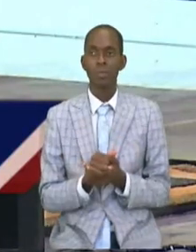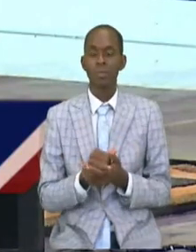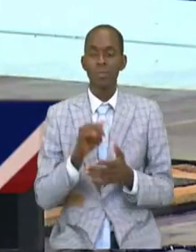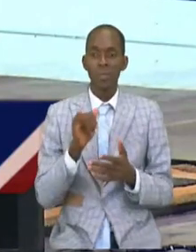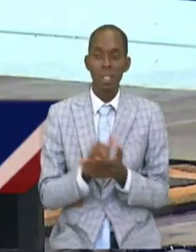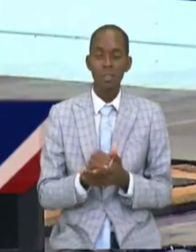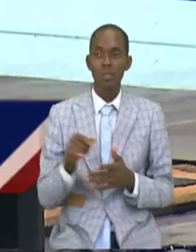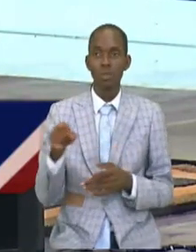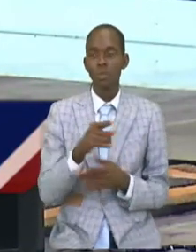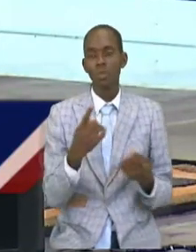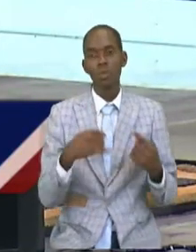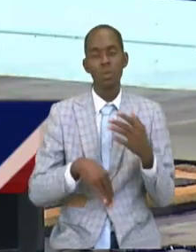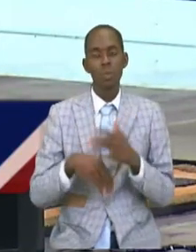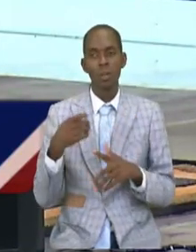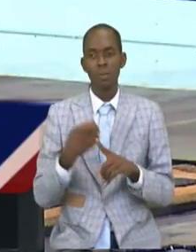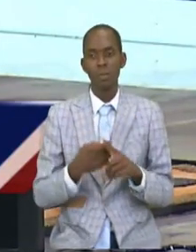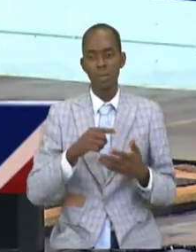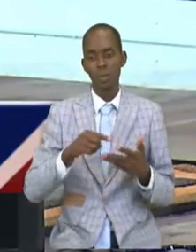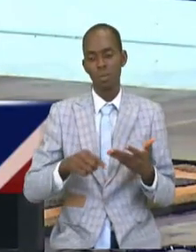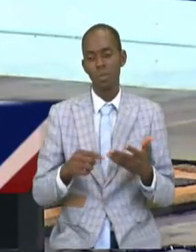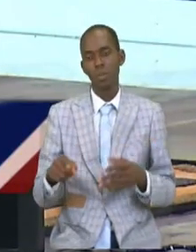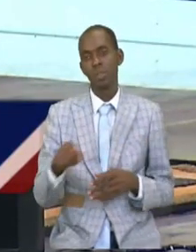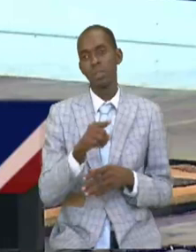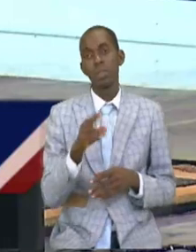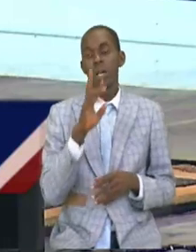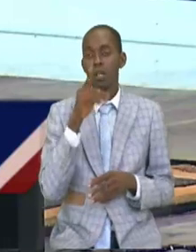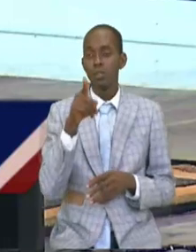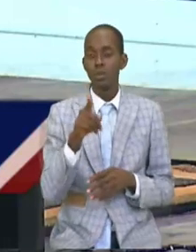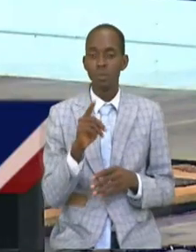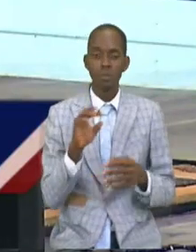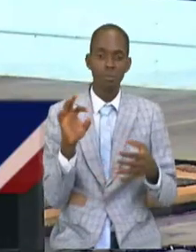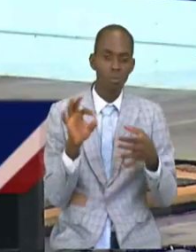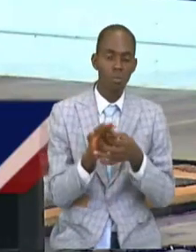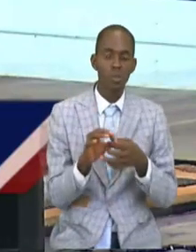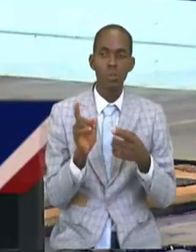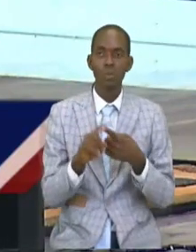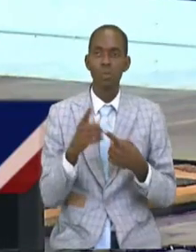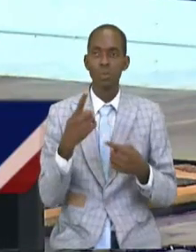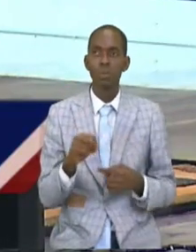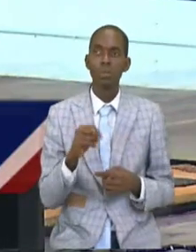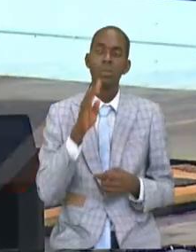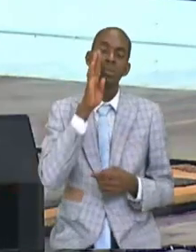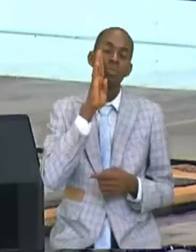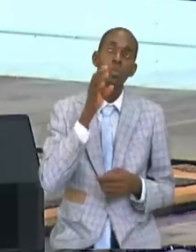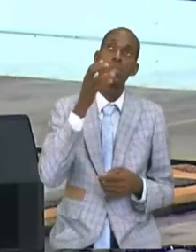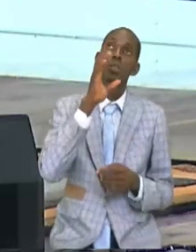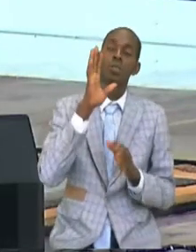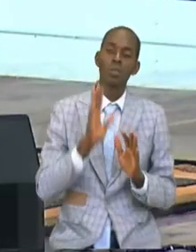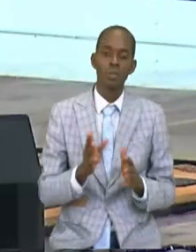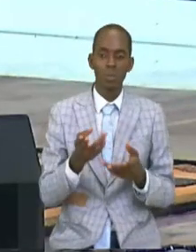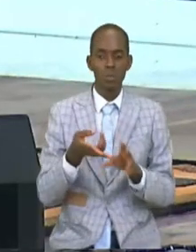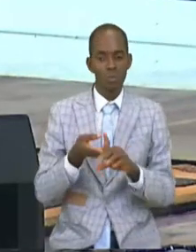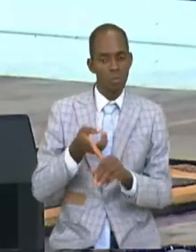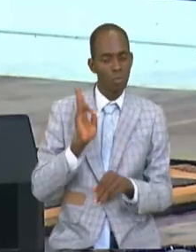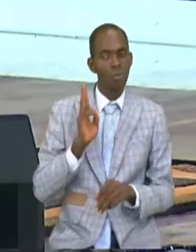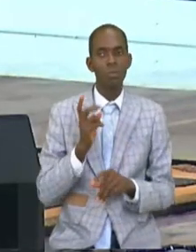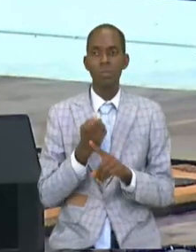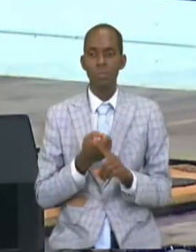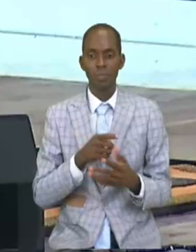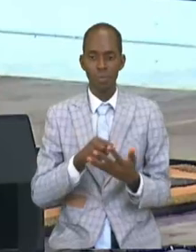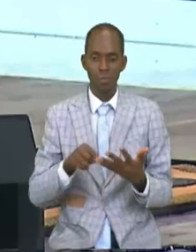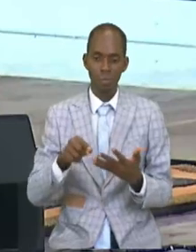Vous étiez sous là, sortez du milieu des sous là. Vous étiez un homme mondain, une